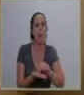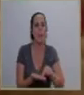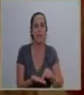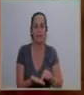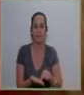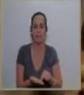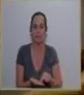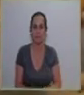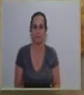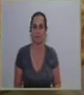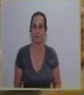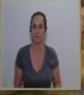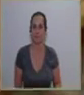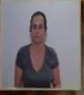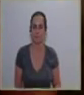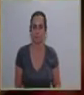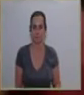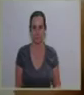פתקור. איפה אין על